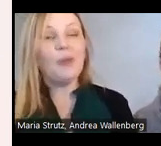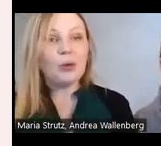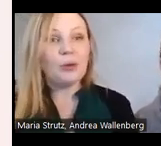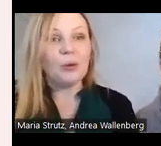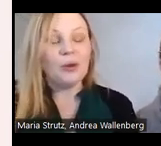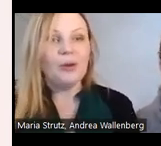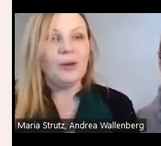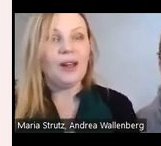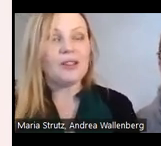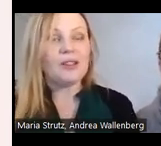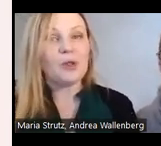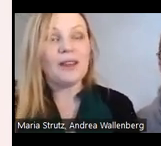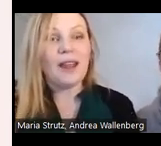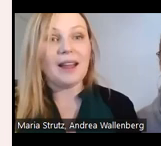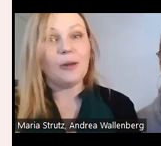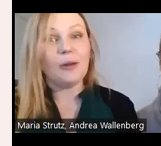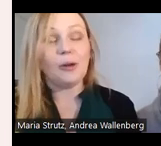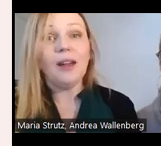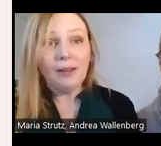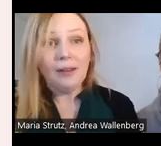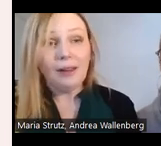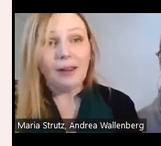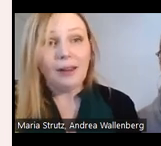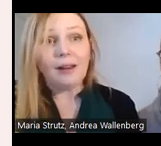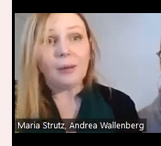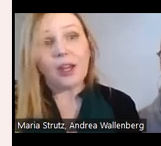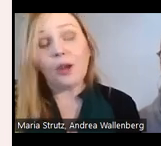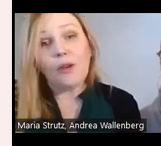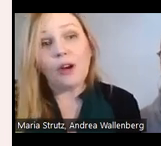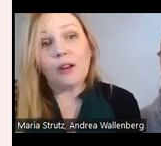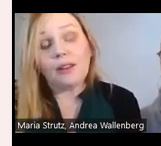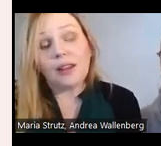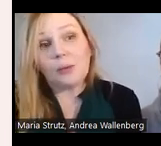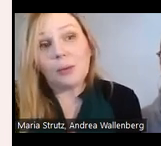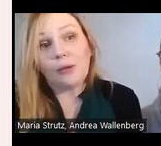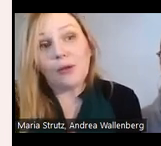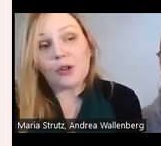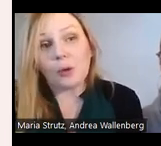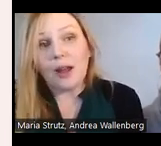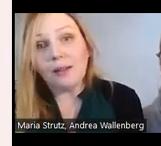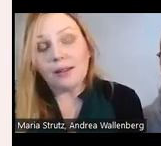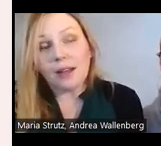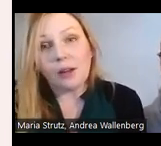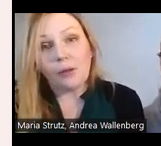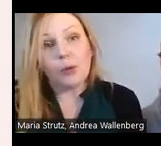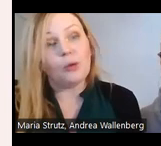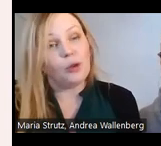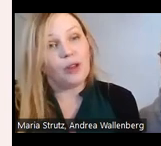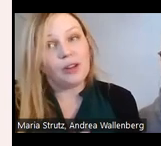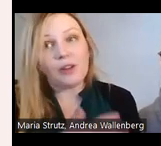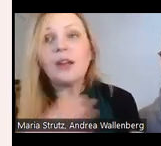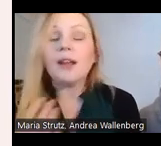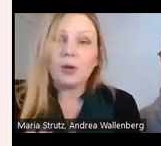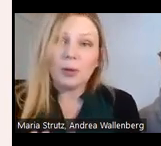steg i foton. Som också är lite enkla att tolka. Och det kan ju vara, jag tänker ni som jobbar i förskola, kanske ta